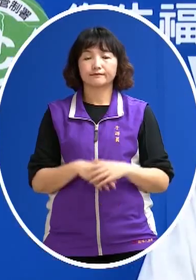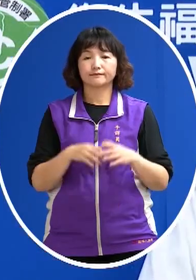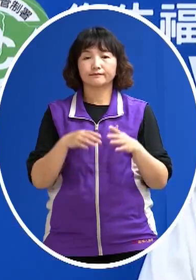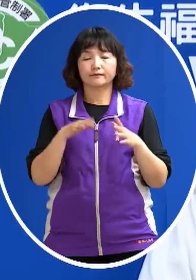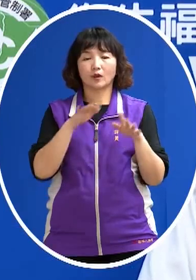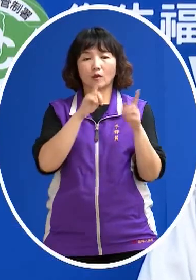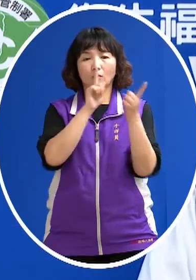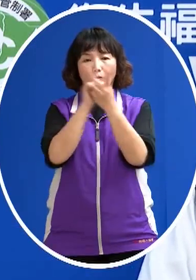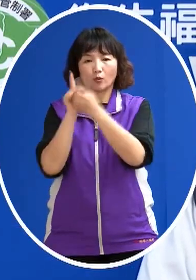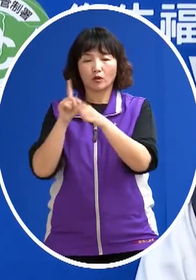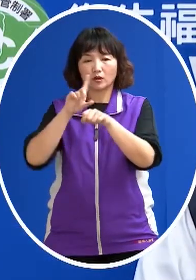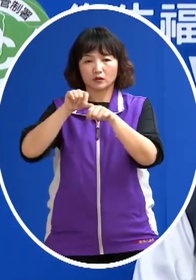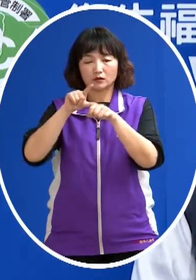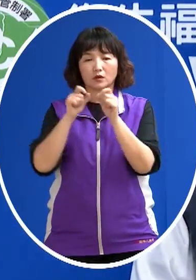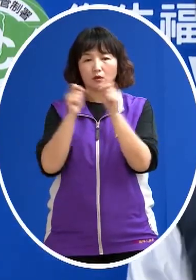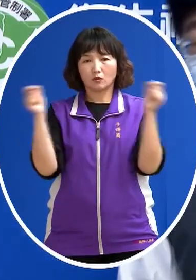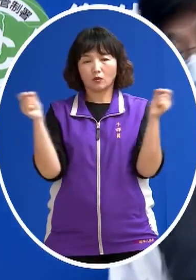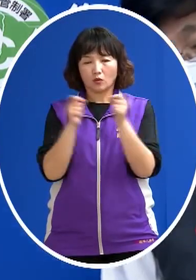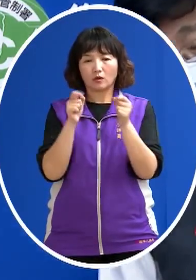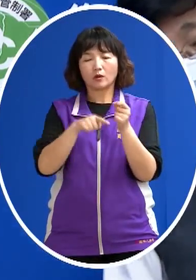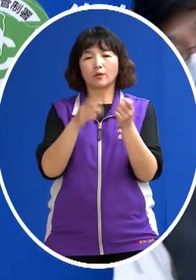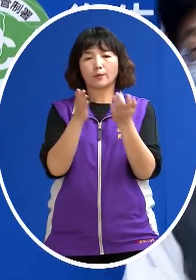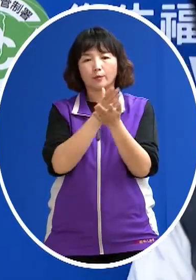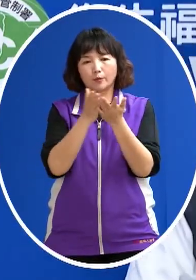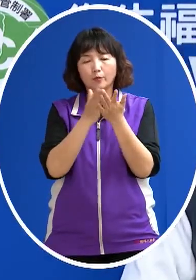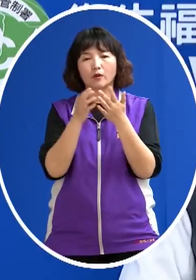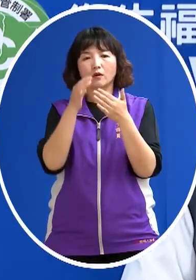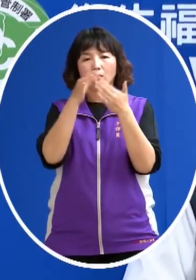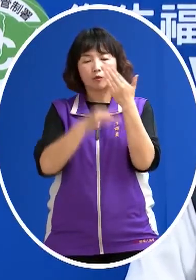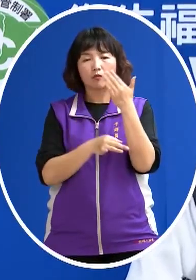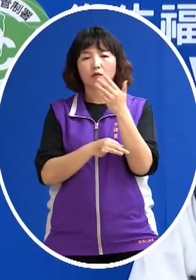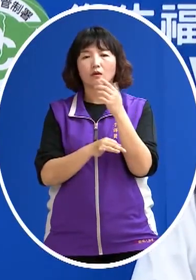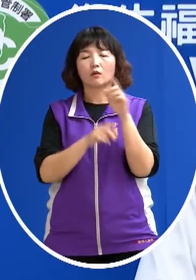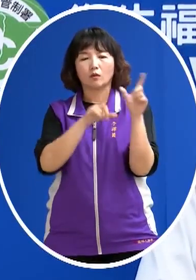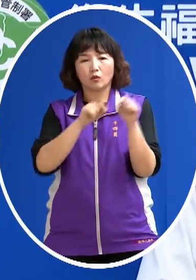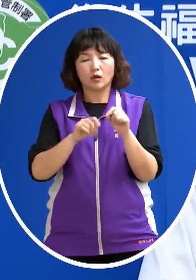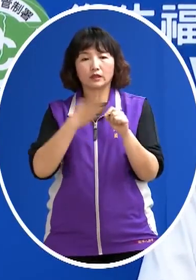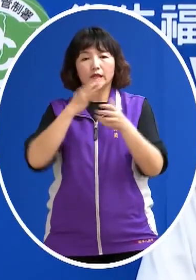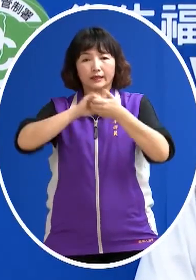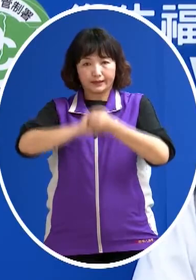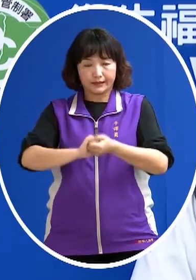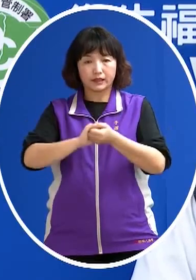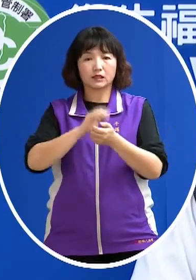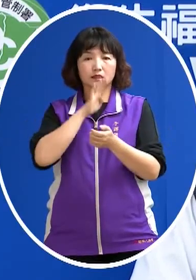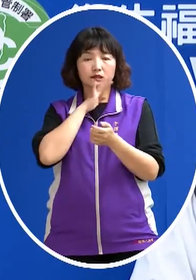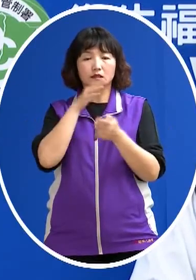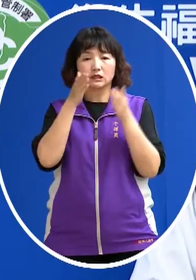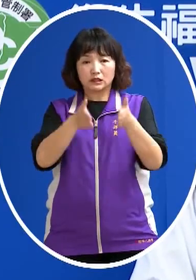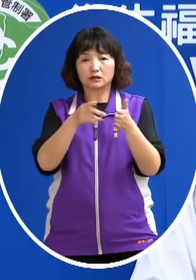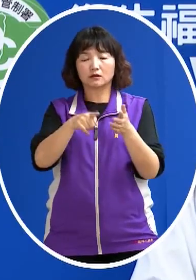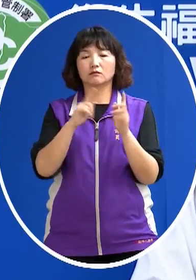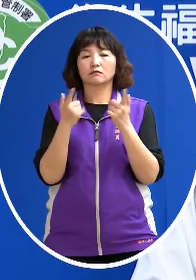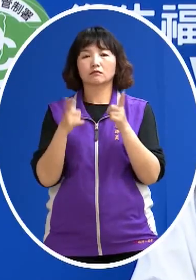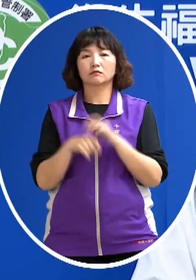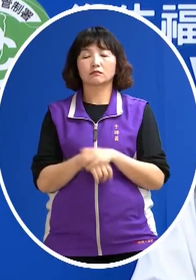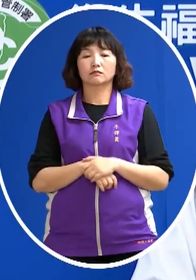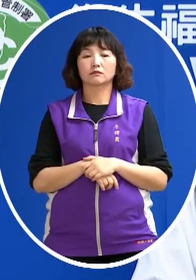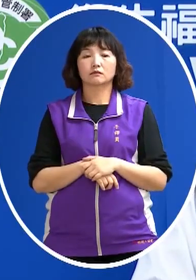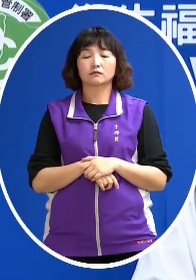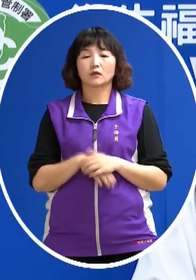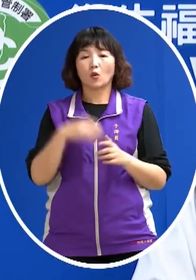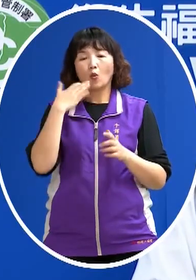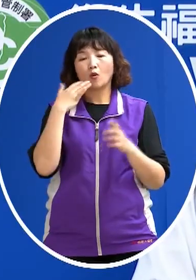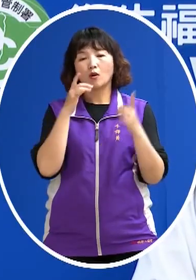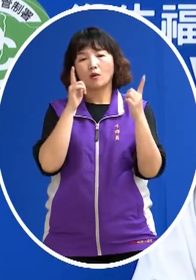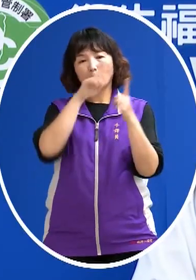是说接触的时间长短，这是一个判断的根据了，它不是一个绝对值。好，所以不会说啊，你跟这个